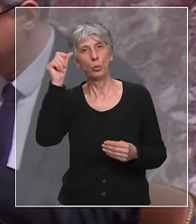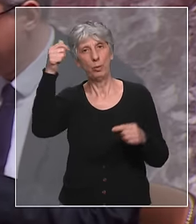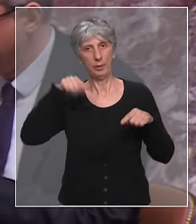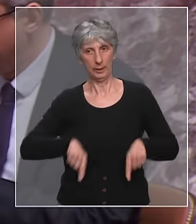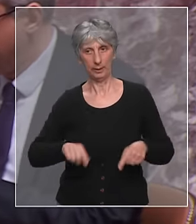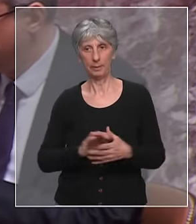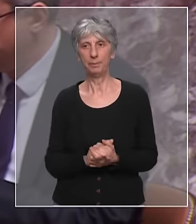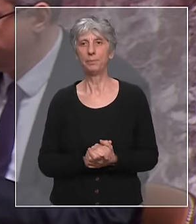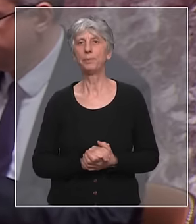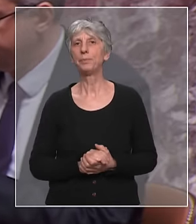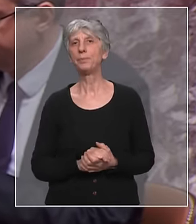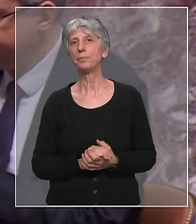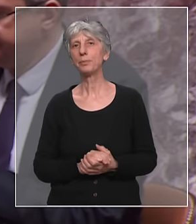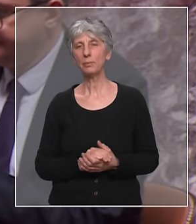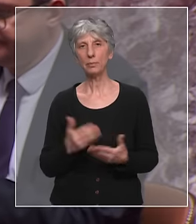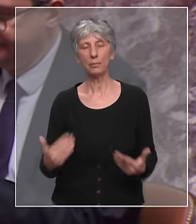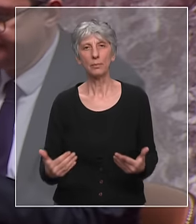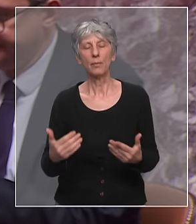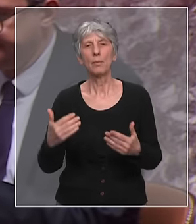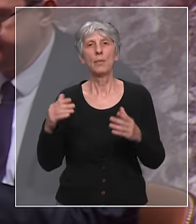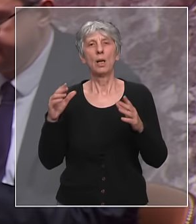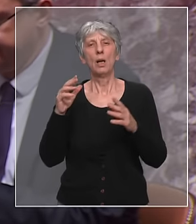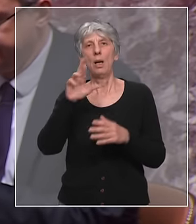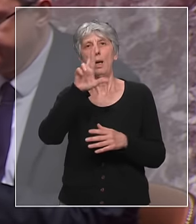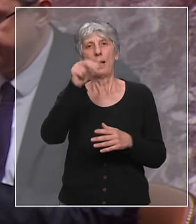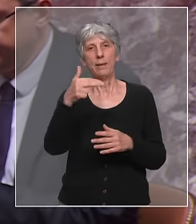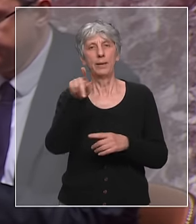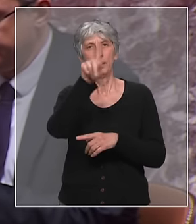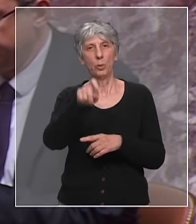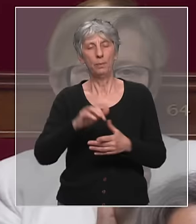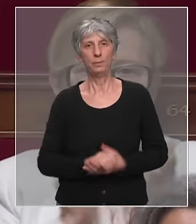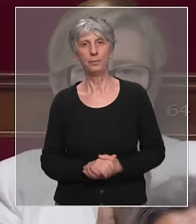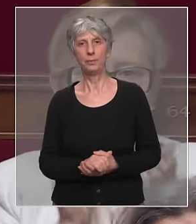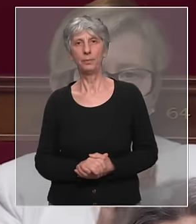La parole est à Monsieur Sébastien Chenu pour le Rassemblement national.